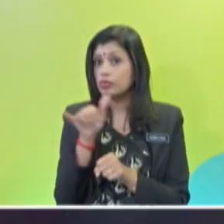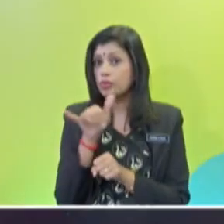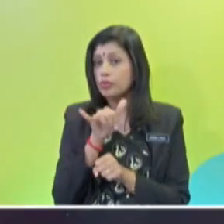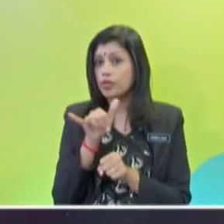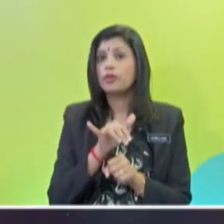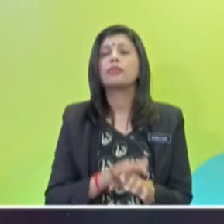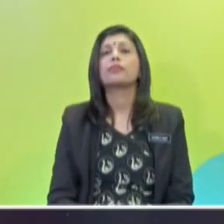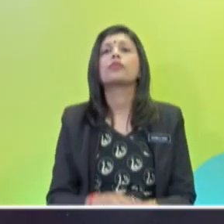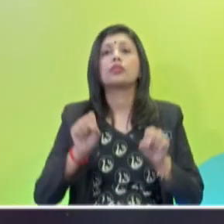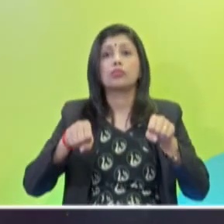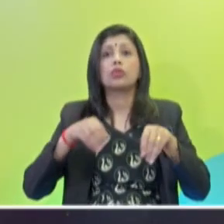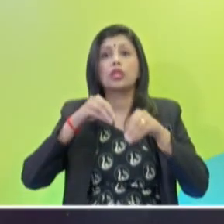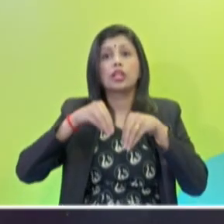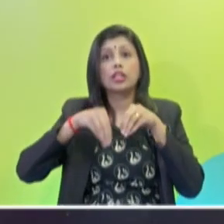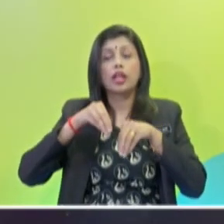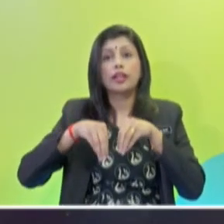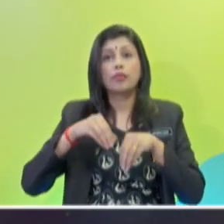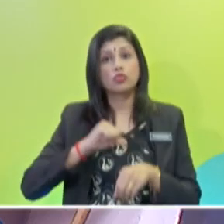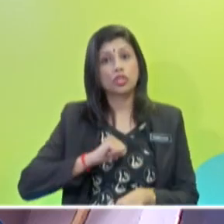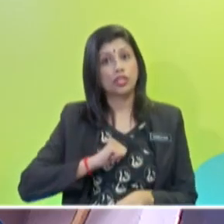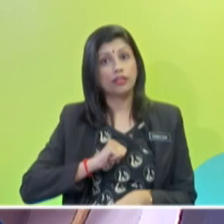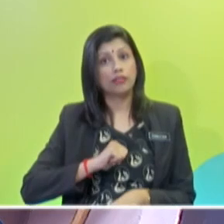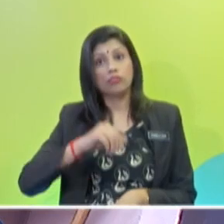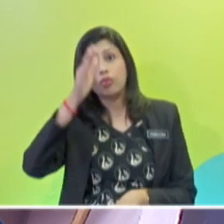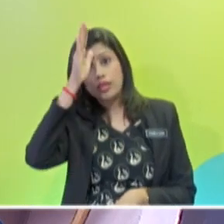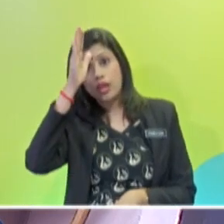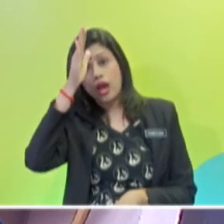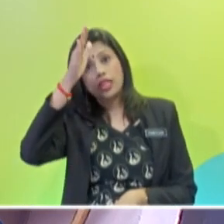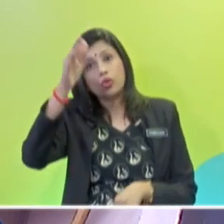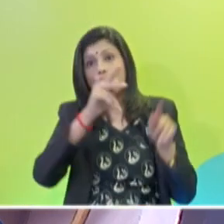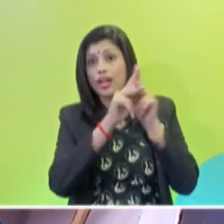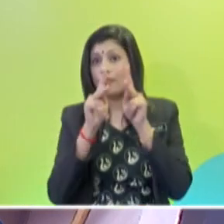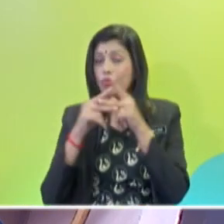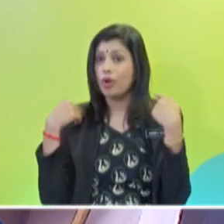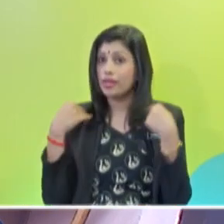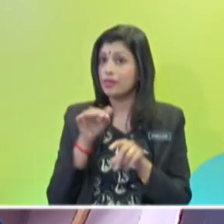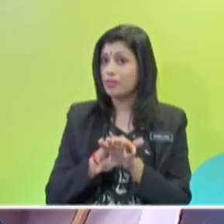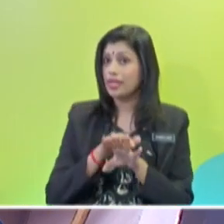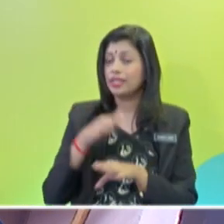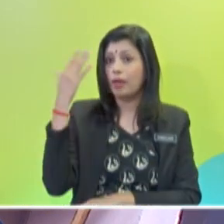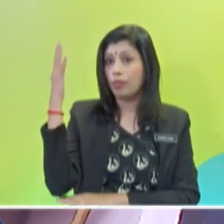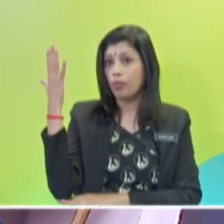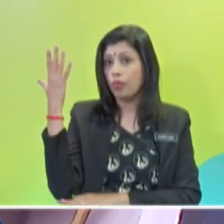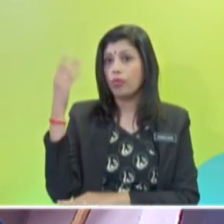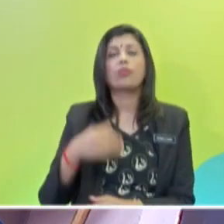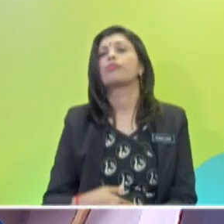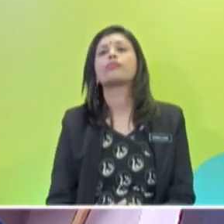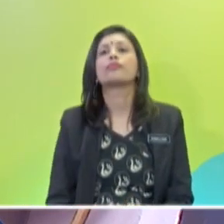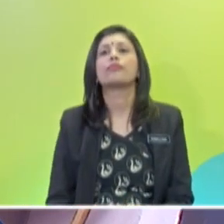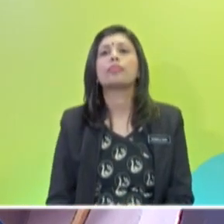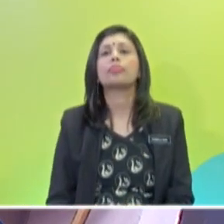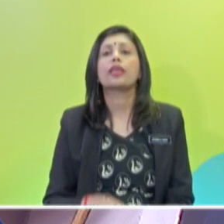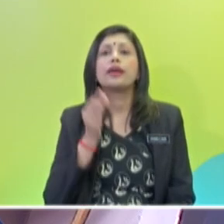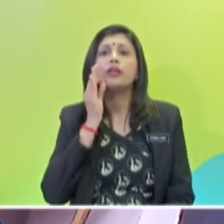kita nampak kan kadang-kadang ayah kita tanam, atuk kita tanam. Itulah dia buah-buah tempatan. Tetapi Amat tahu tak apa itu